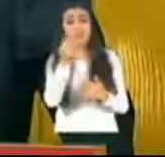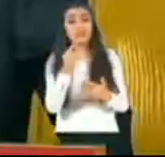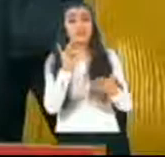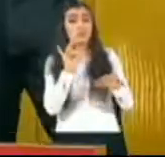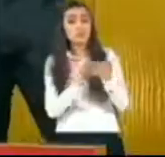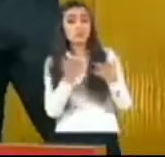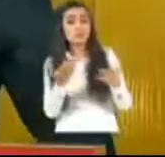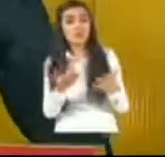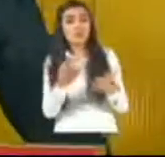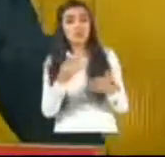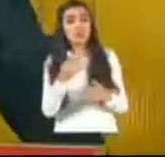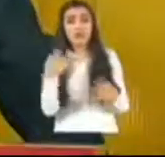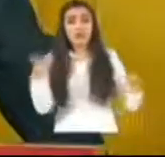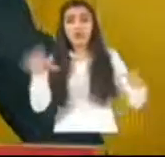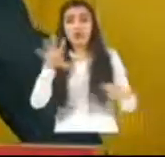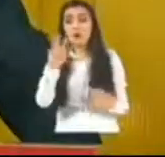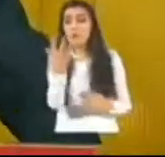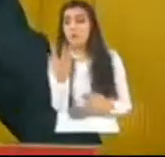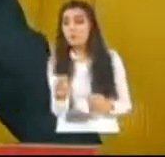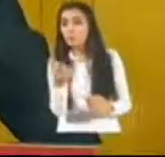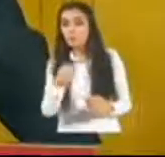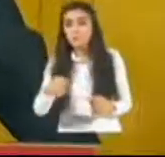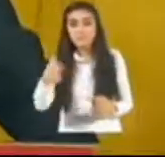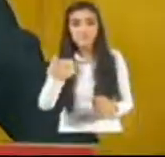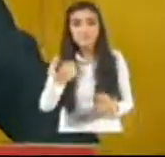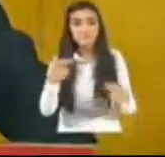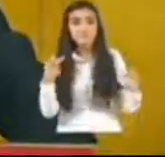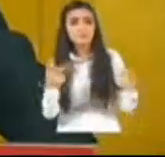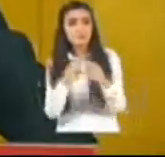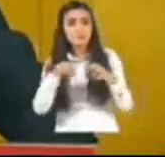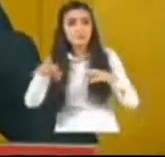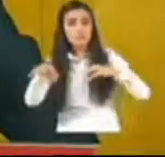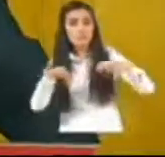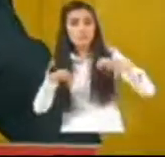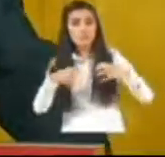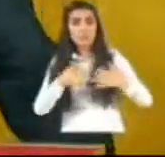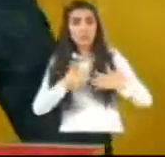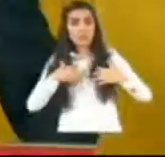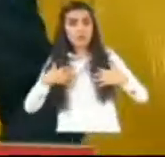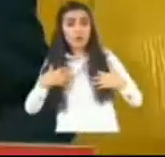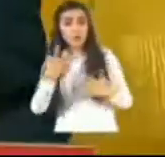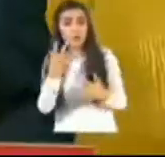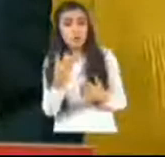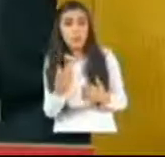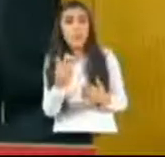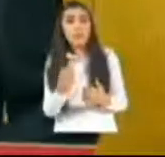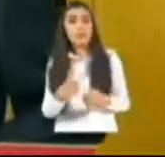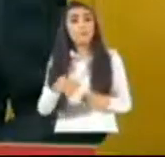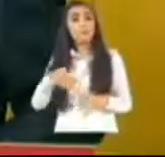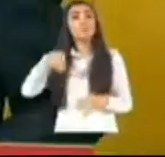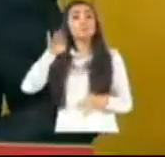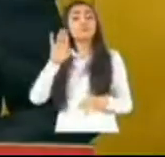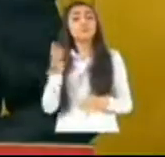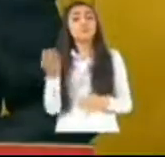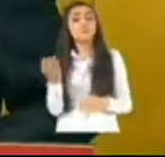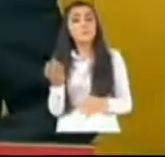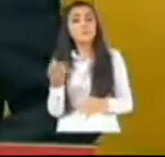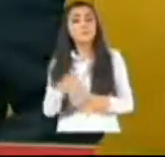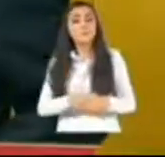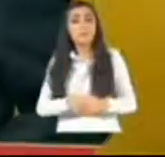da oluşturulan çatışmazlık bölgelerinin güvenli bölgeye dönüşüp